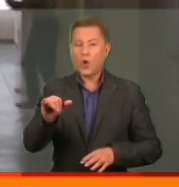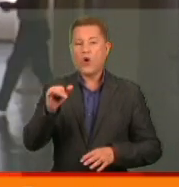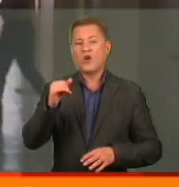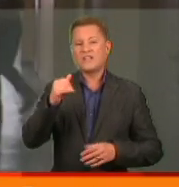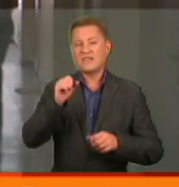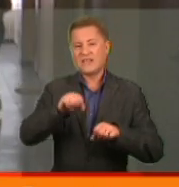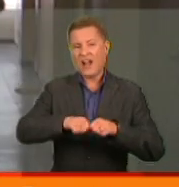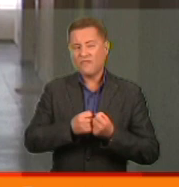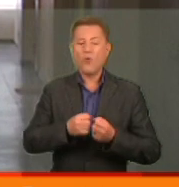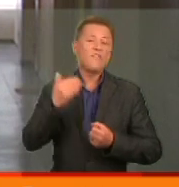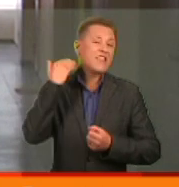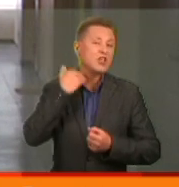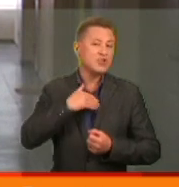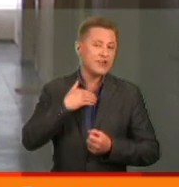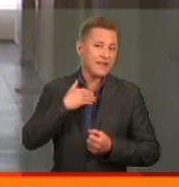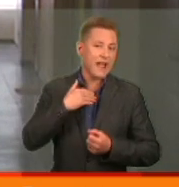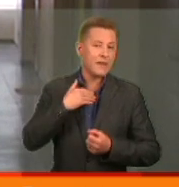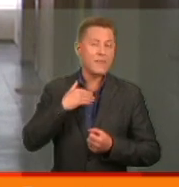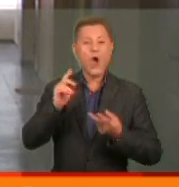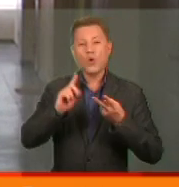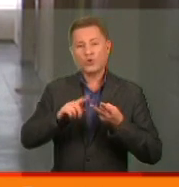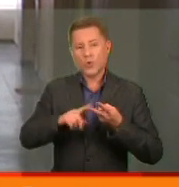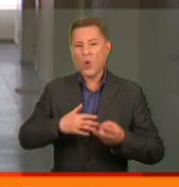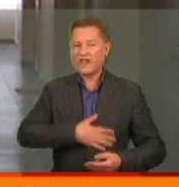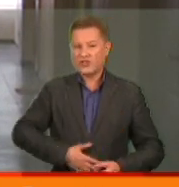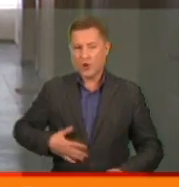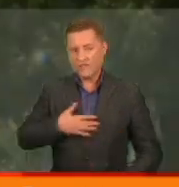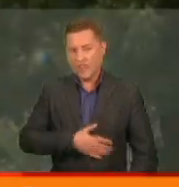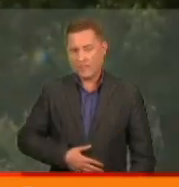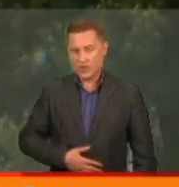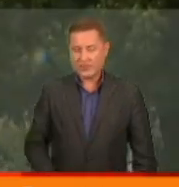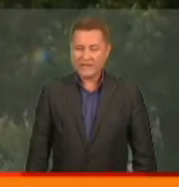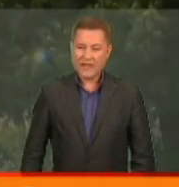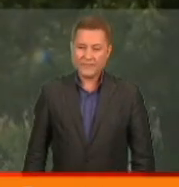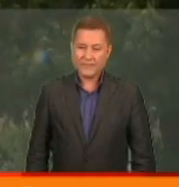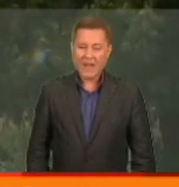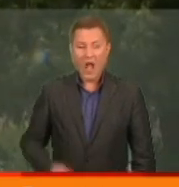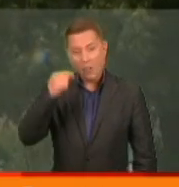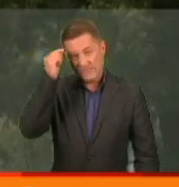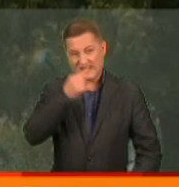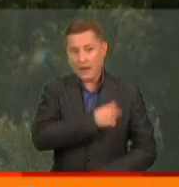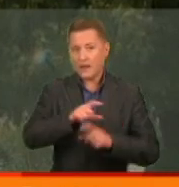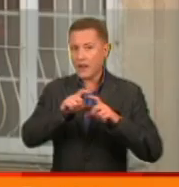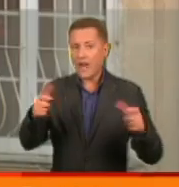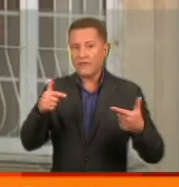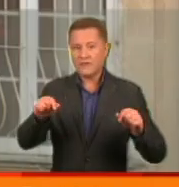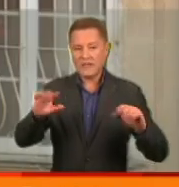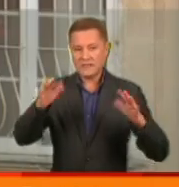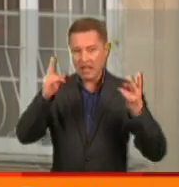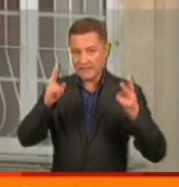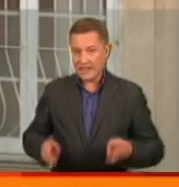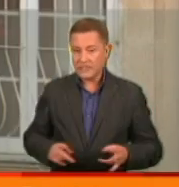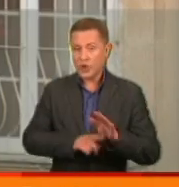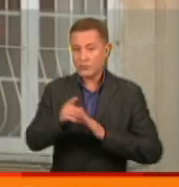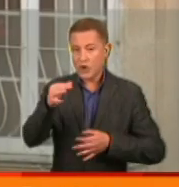порізана шия, в другого черевна порожнина. У психлікарні, де сталася різанина, розпочали